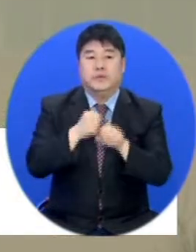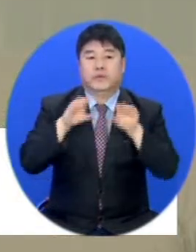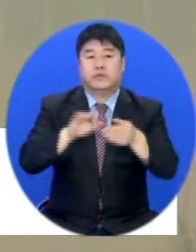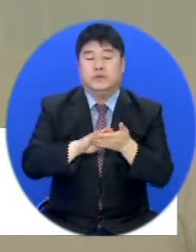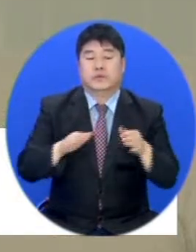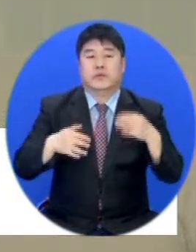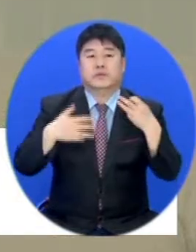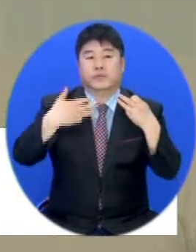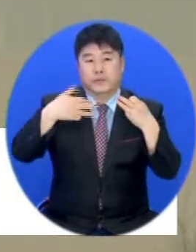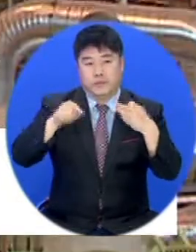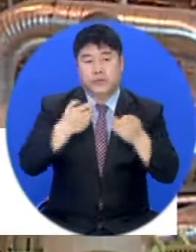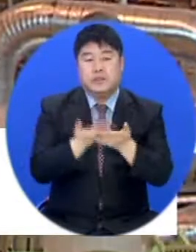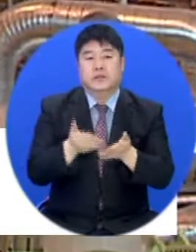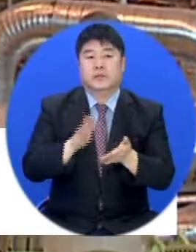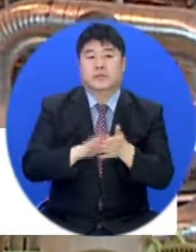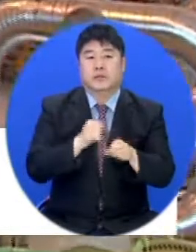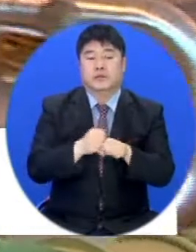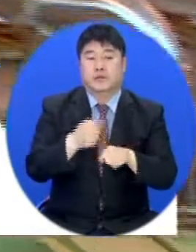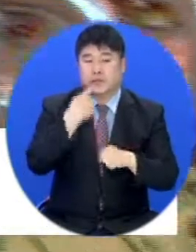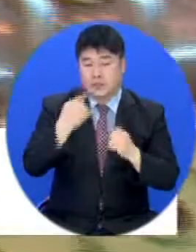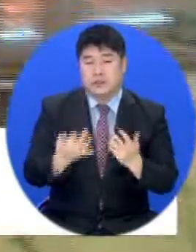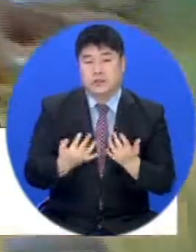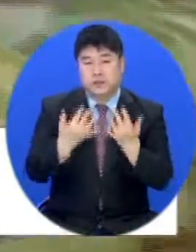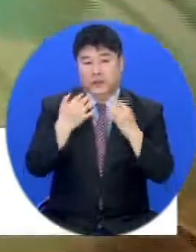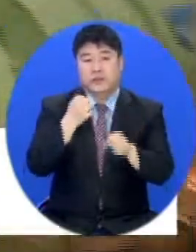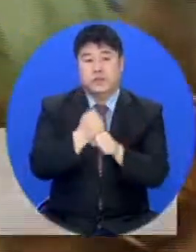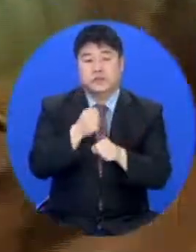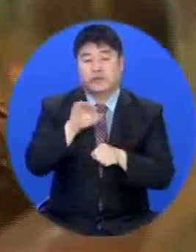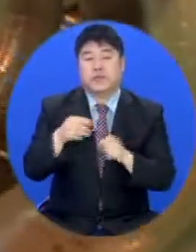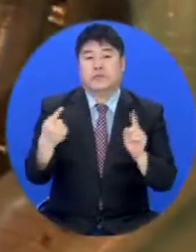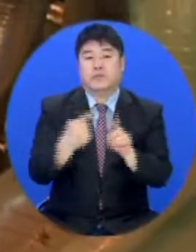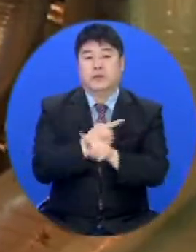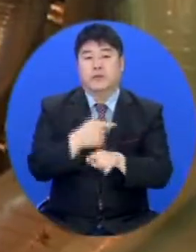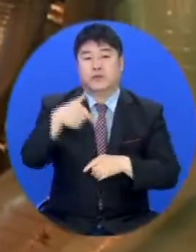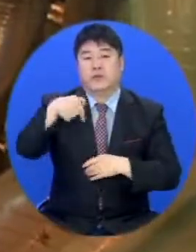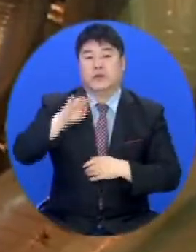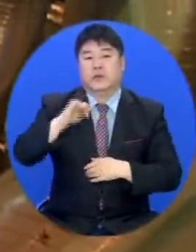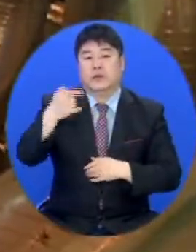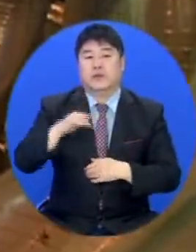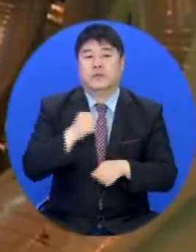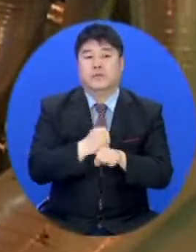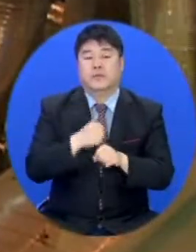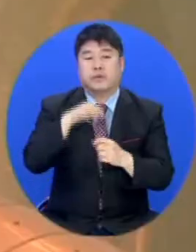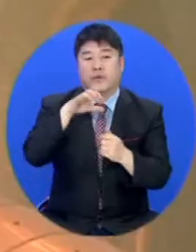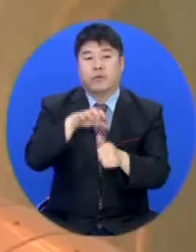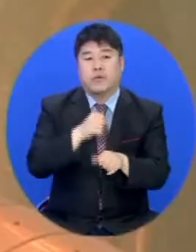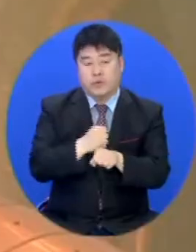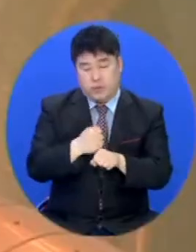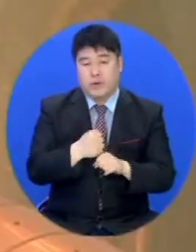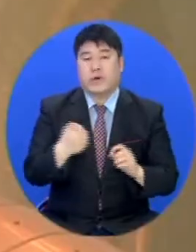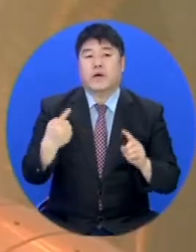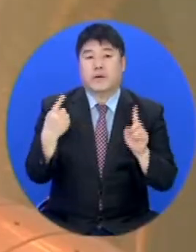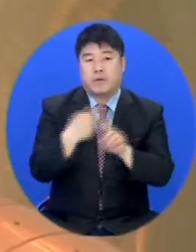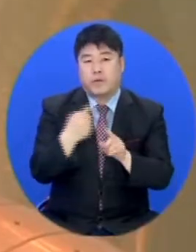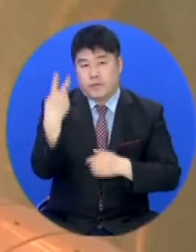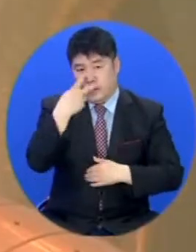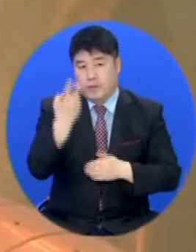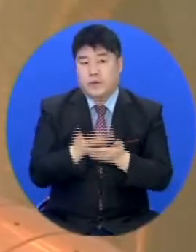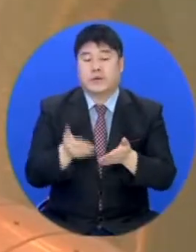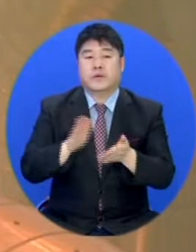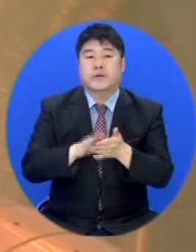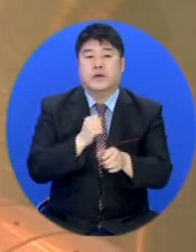13차 정비기간에 증기 발생기를 바꾸고 경납건물 검사 등의 점검과 정비를 시행할 계획이라고